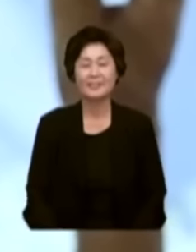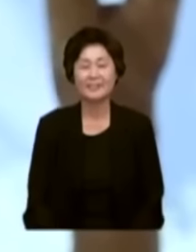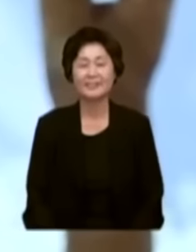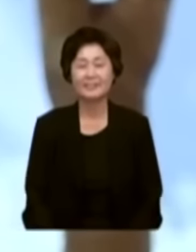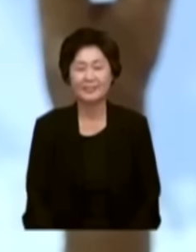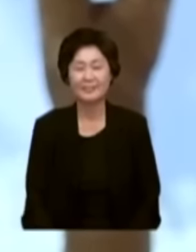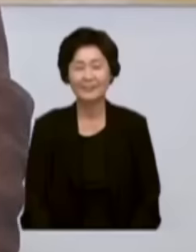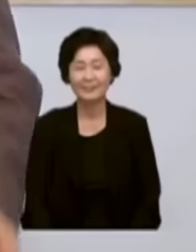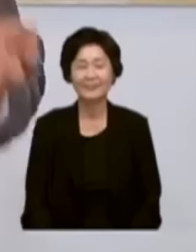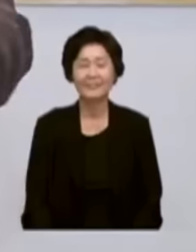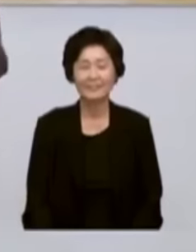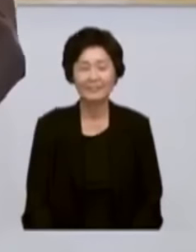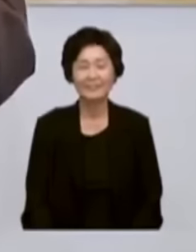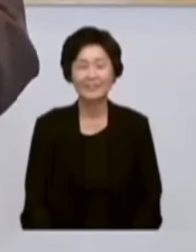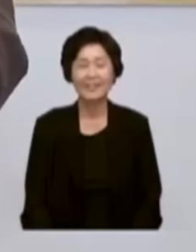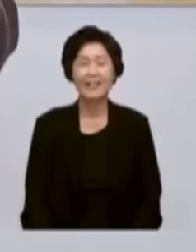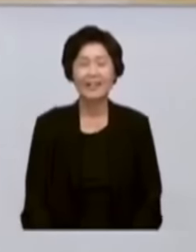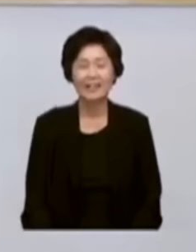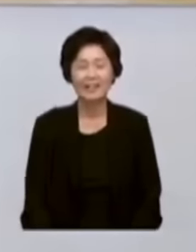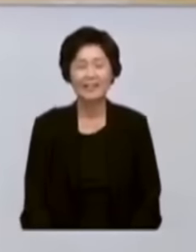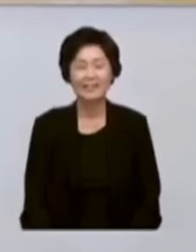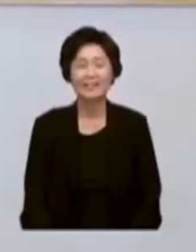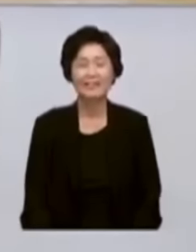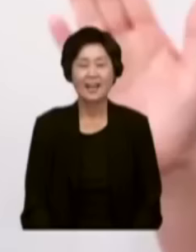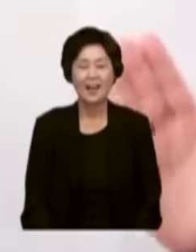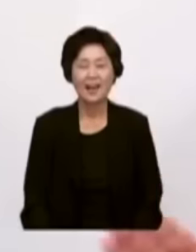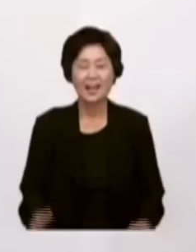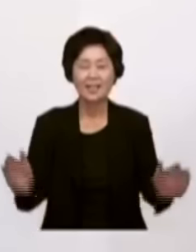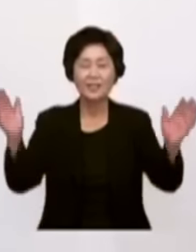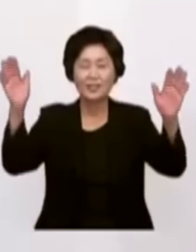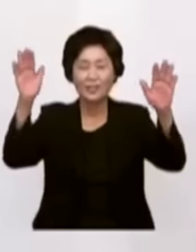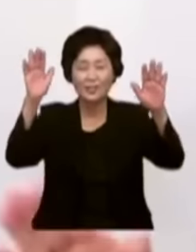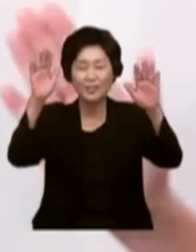박수 치면서 하나 둘 셋 넷